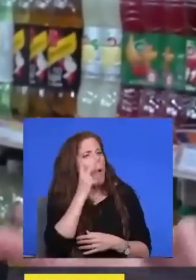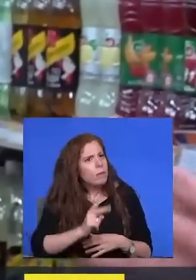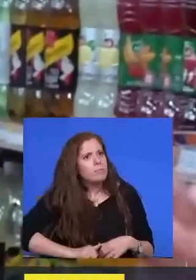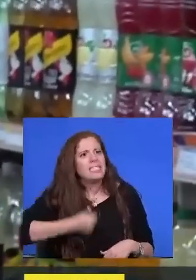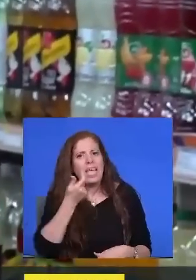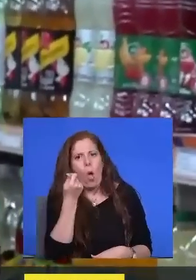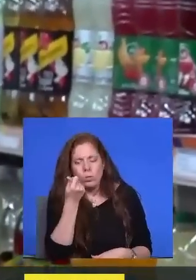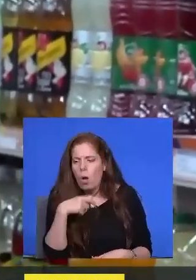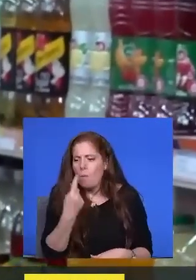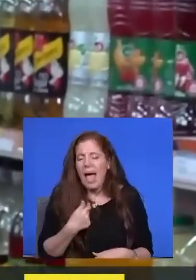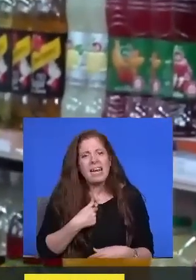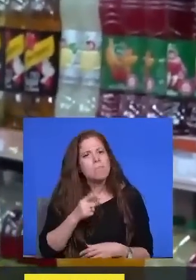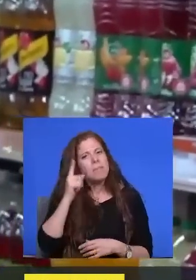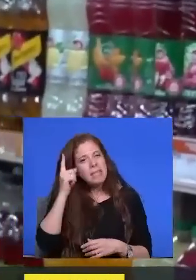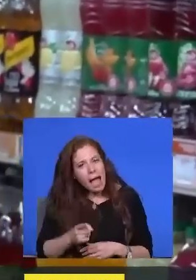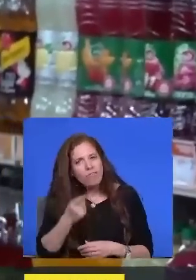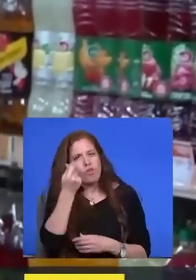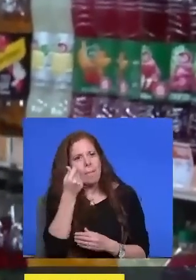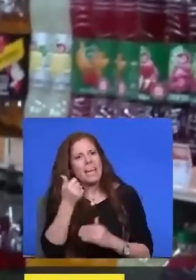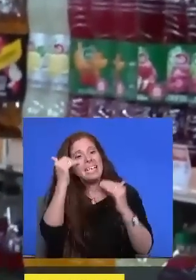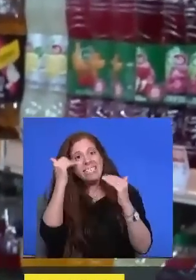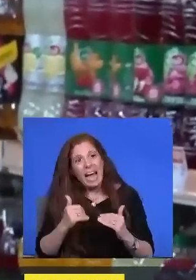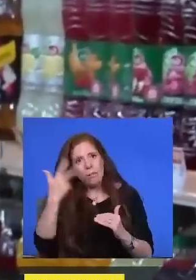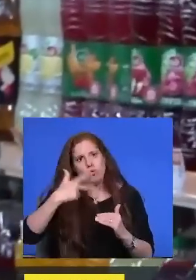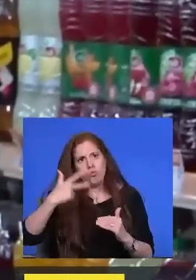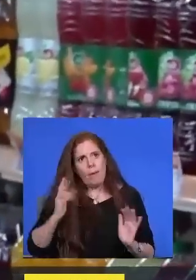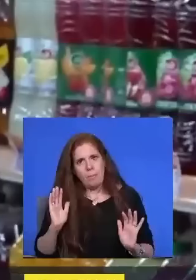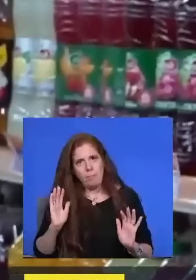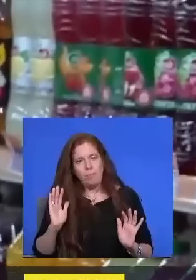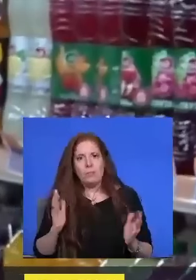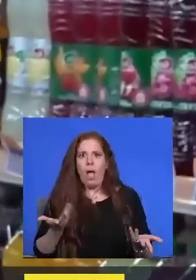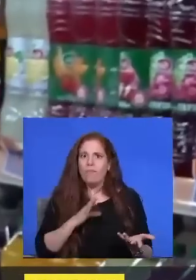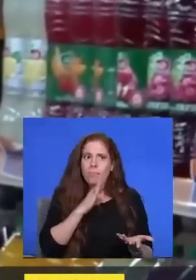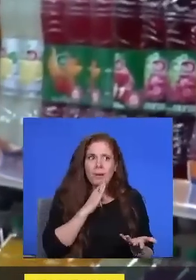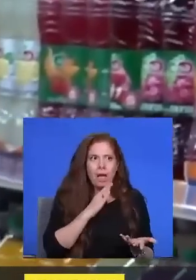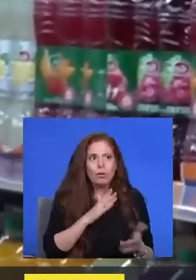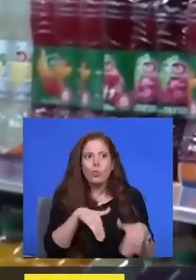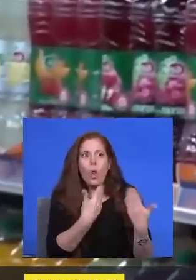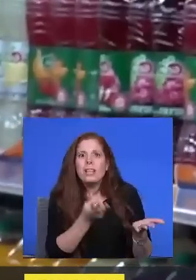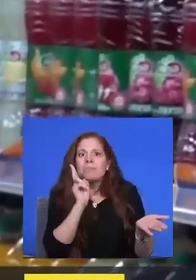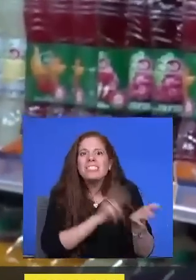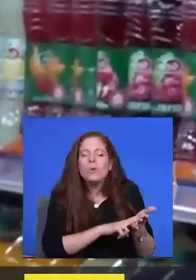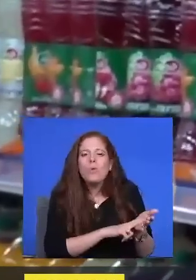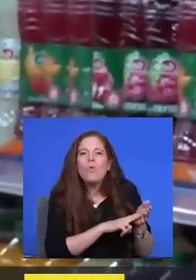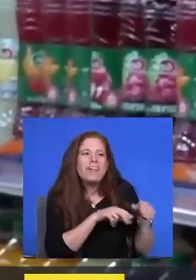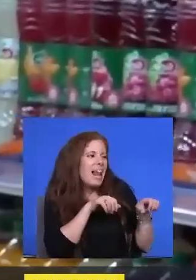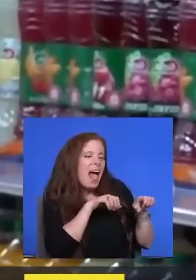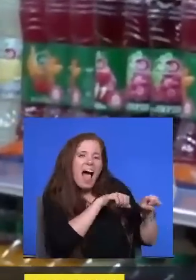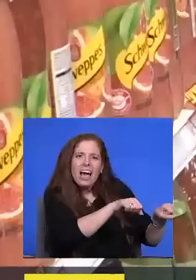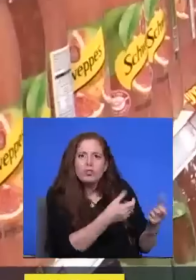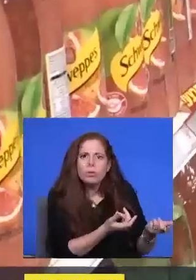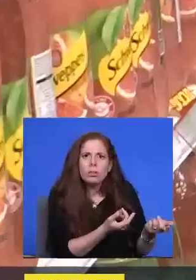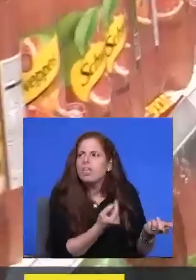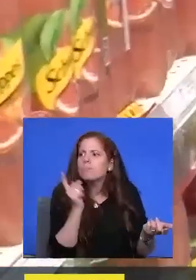אני מתחייב שהמחיר ירד בתוך שלושה ימים. אבל הבעיה היא שלא נותנים זיכוי לרשתות, ולכן בשם מי הוא